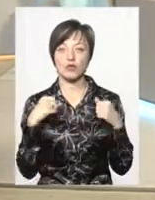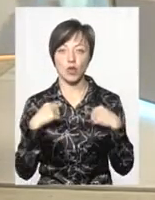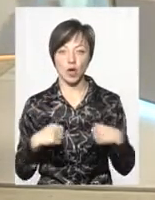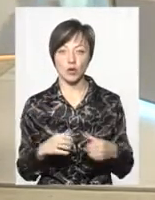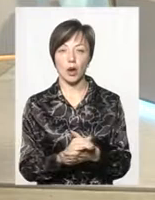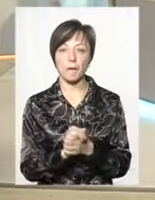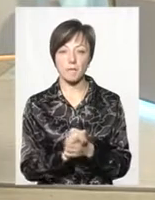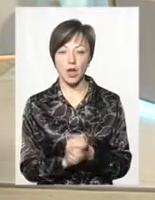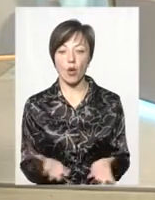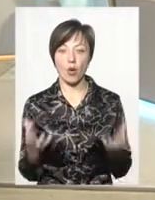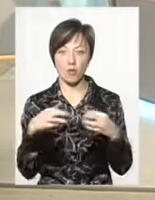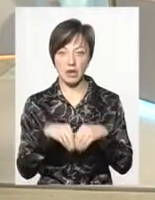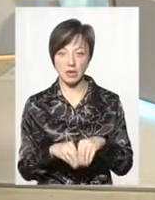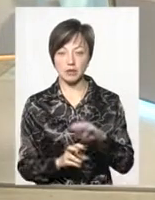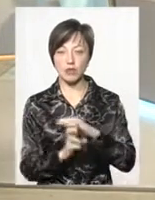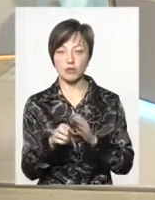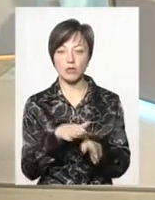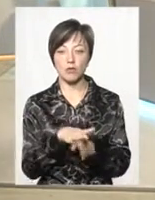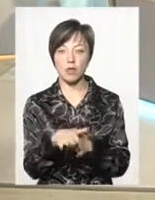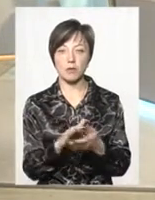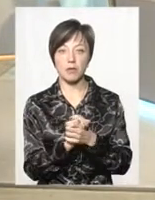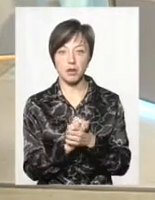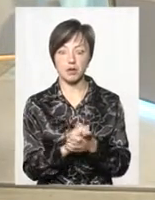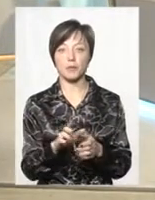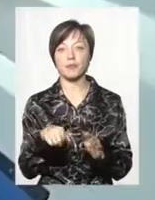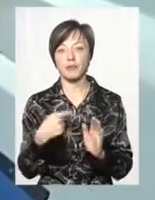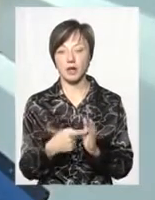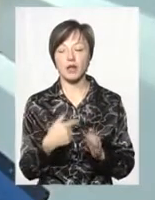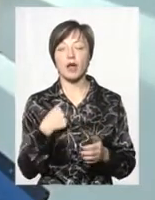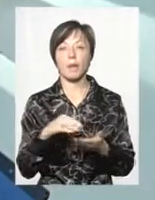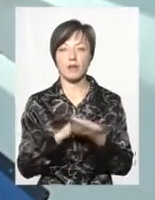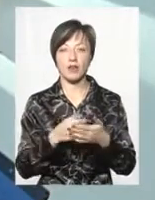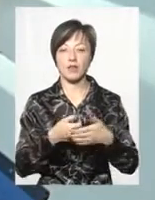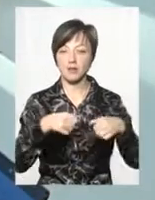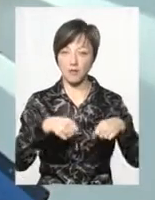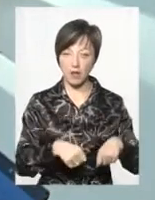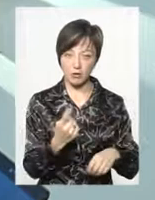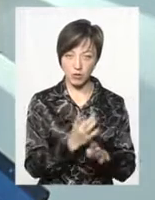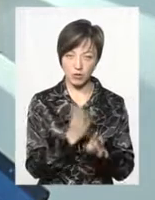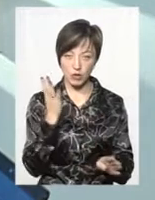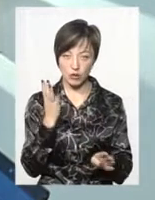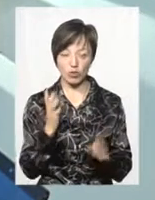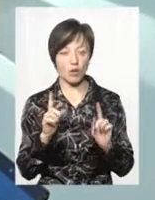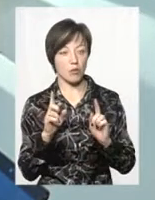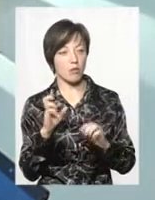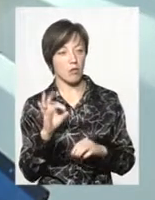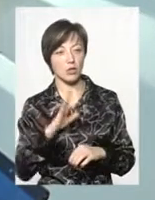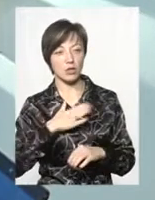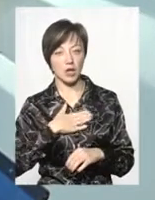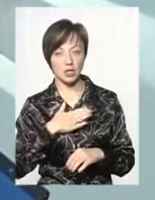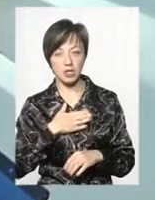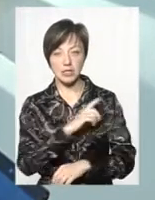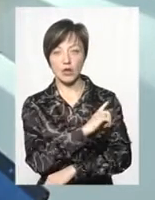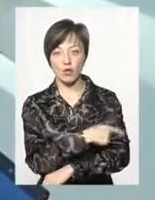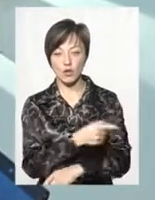мирно? Об'єднання церков, щоб проходило мирно? Я говорив, ще раз повторюю, від влади в першу чергу, тому що наші силові